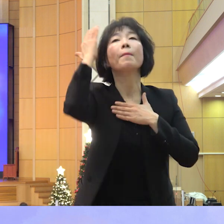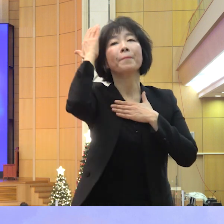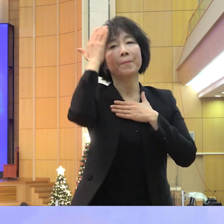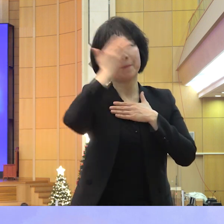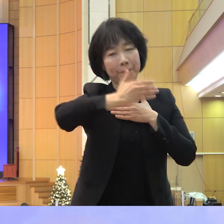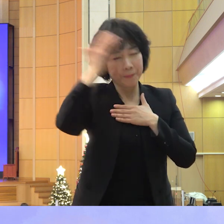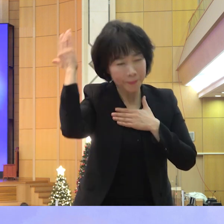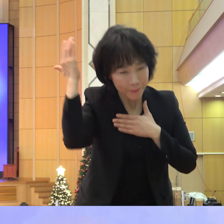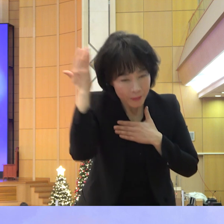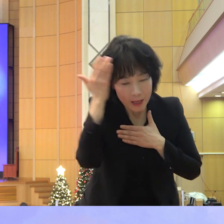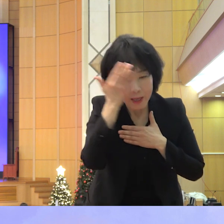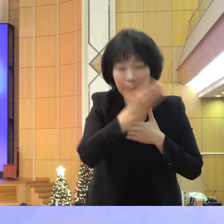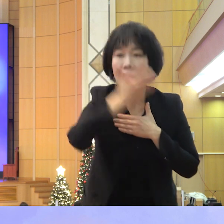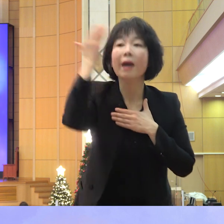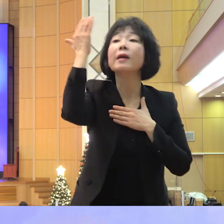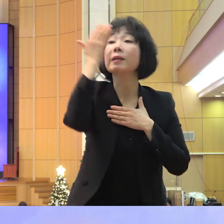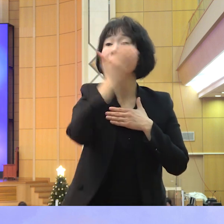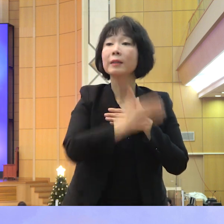비워서